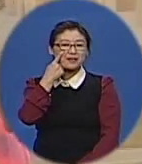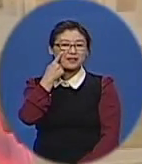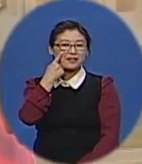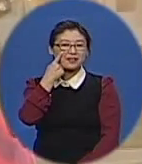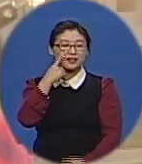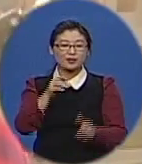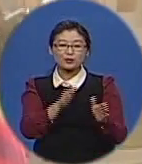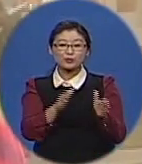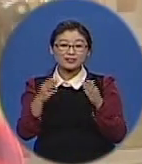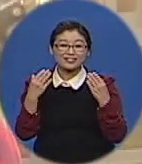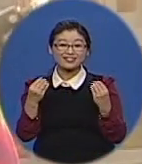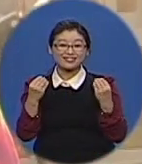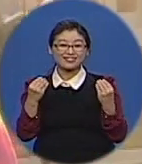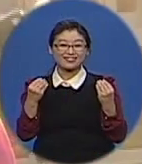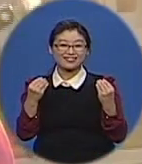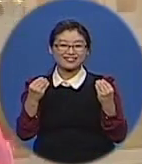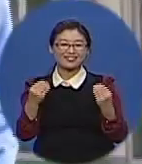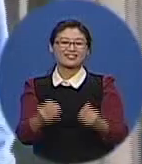자, 준비됐습니까? 네.